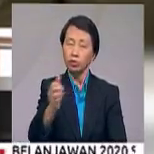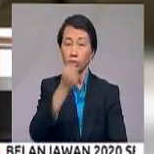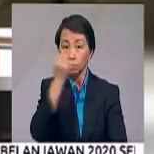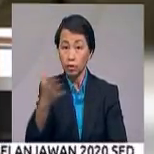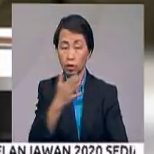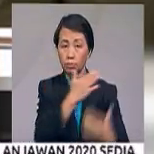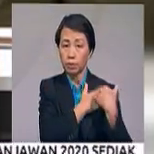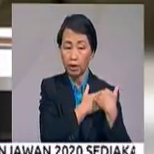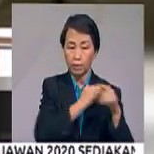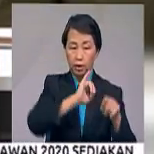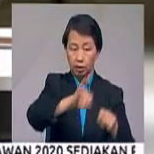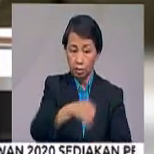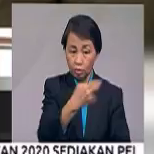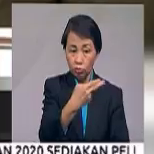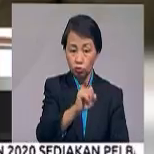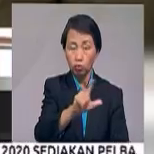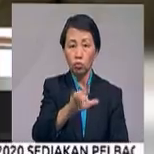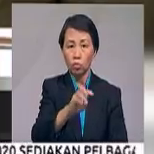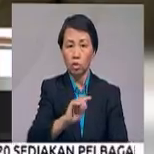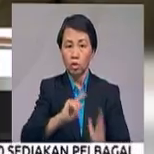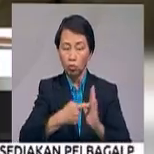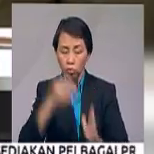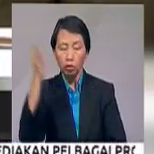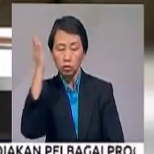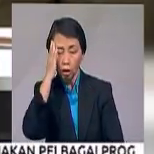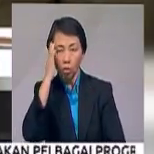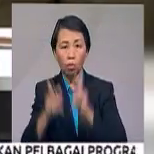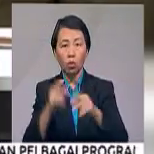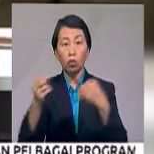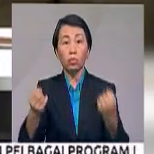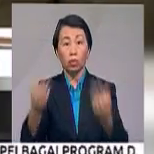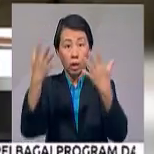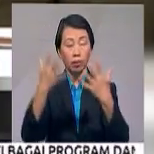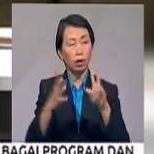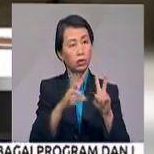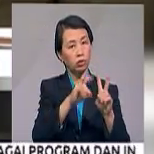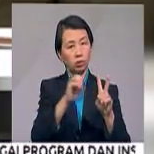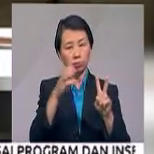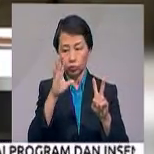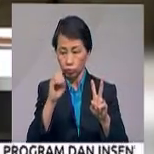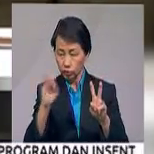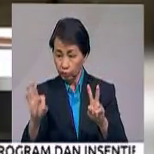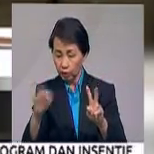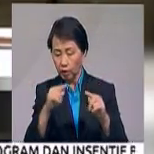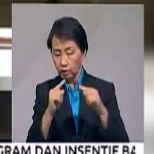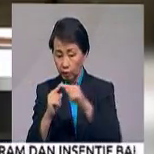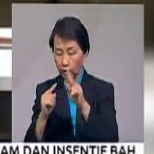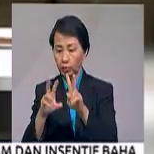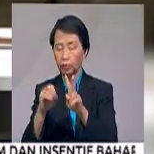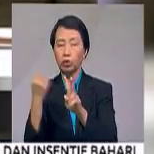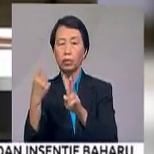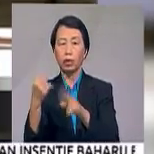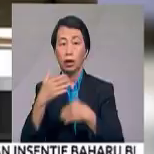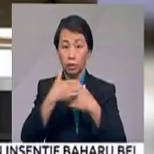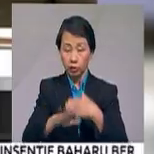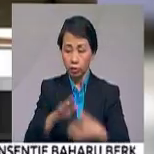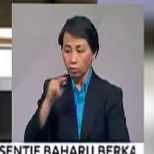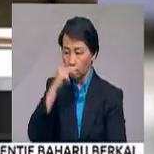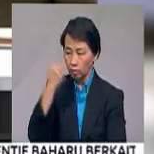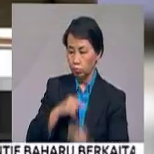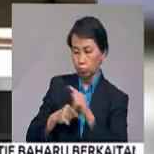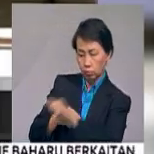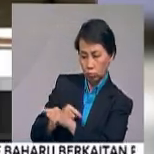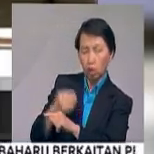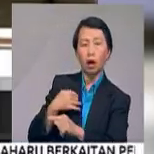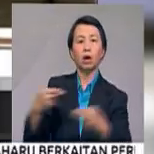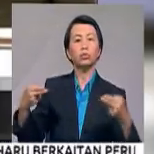peranan Joe Low dalam 1MDB mula diketahui ramai sejak 2009 hingga 2011 selepas Datuk Seri Najib dilihat punya